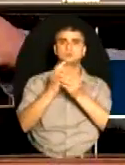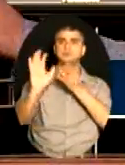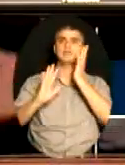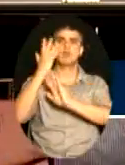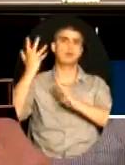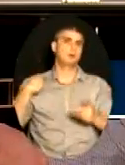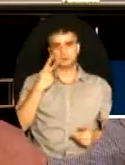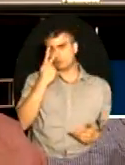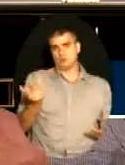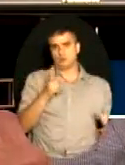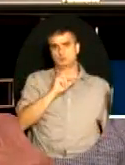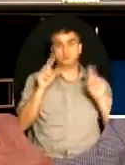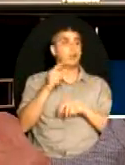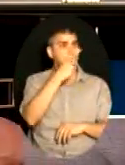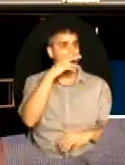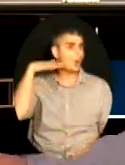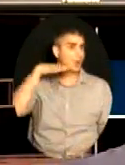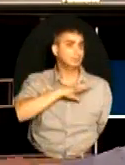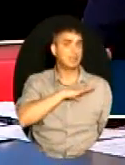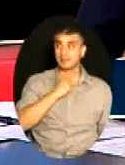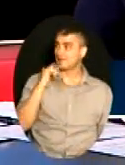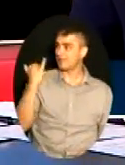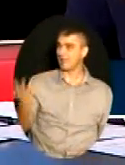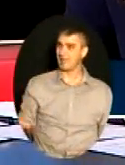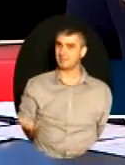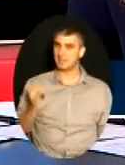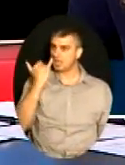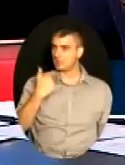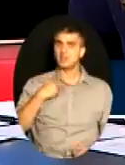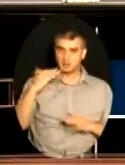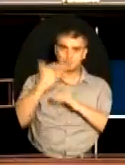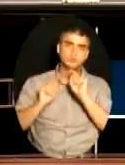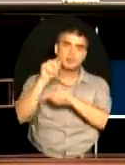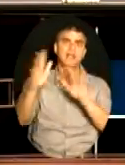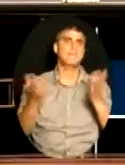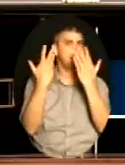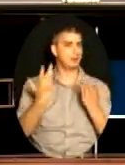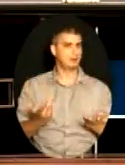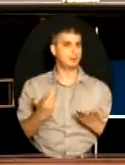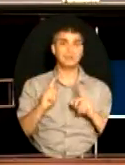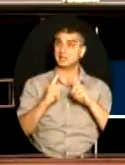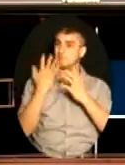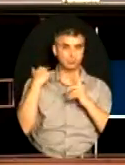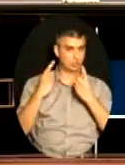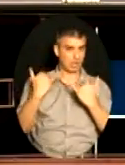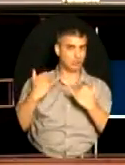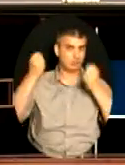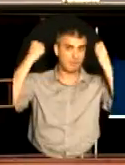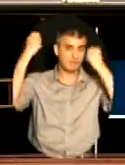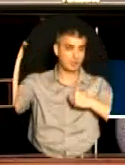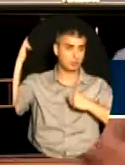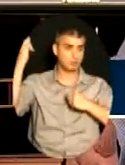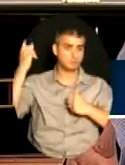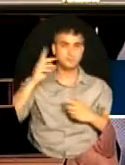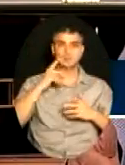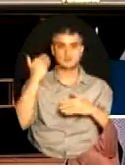מה לעשות? אני רואה את הדברים האלה. כי אתה רואה את המדרון החלקלק. בוודאי. בוודאי, ונגיע לשם מהר מאוד. האירועים שהיו עכשיו בהפגנות,